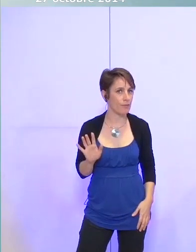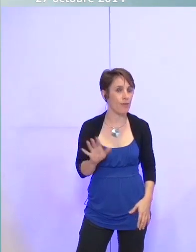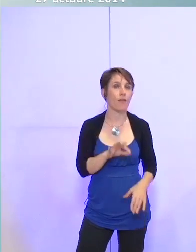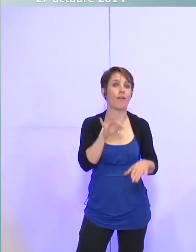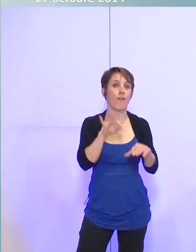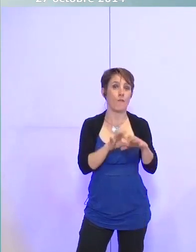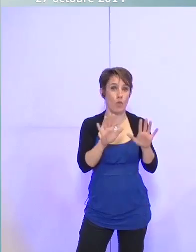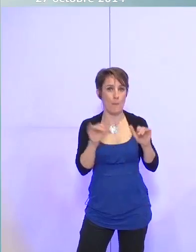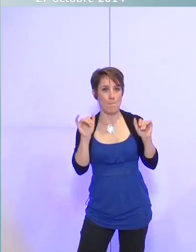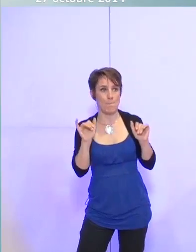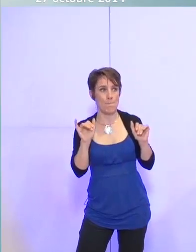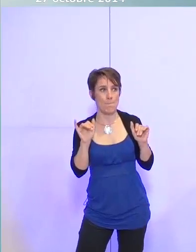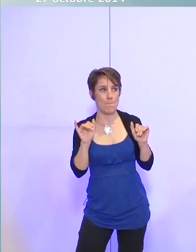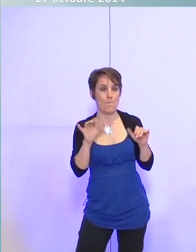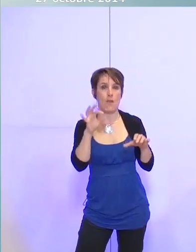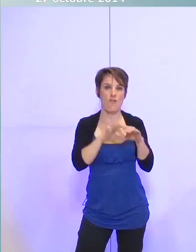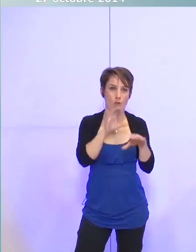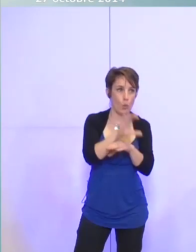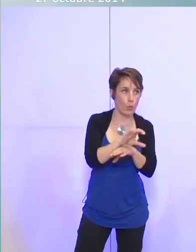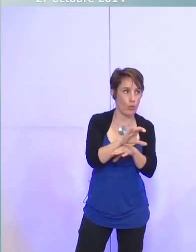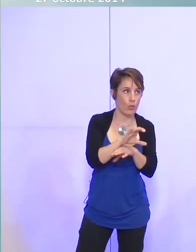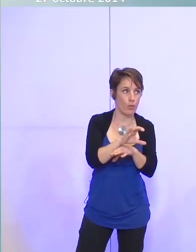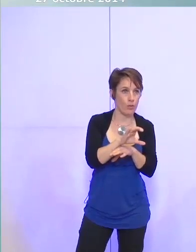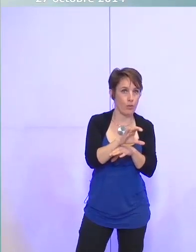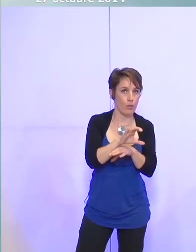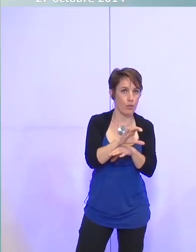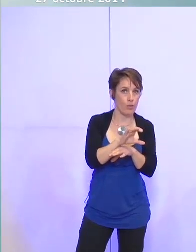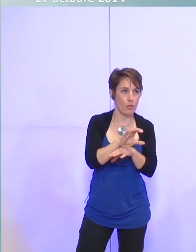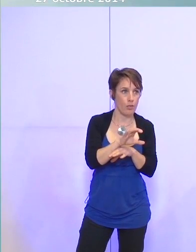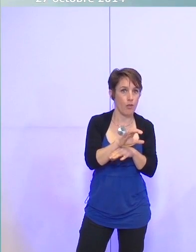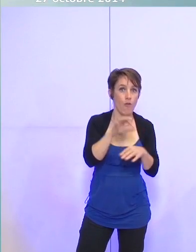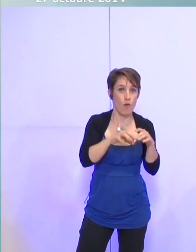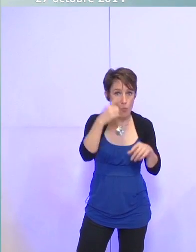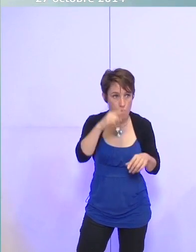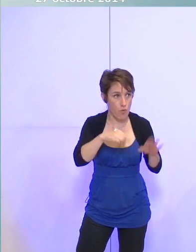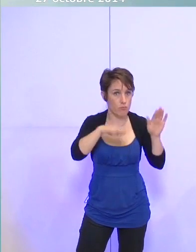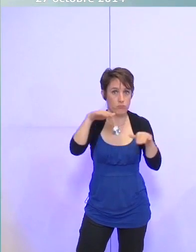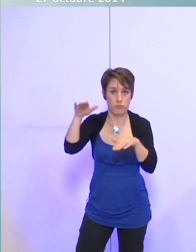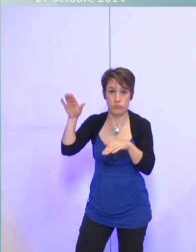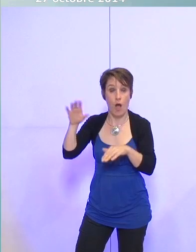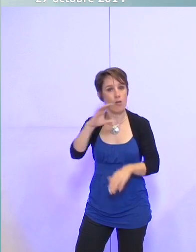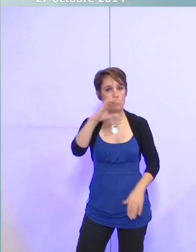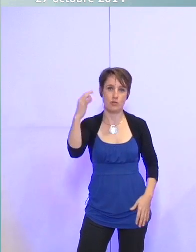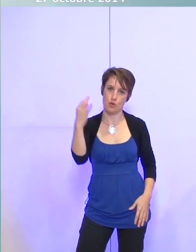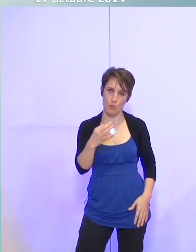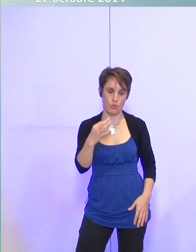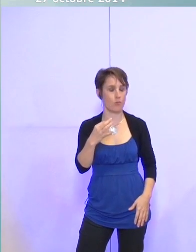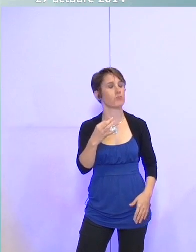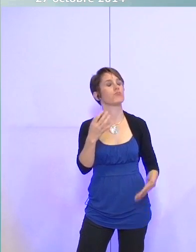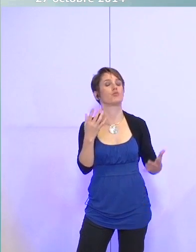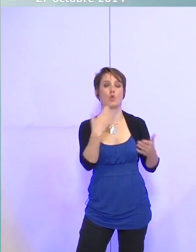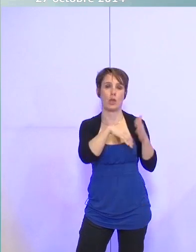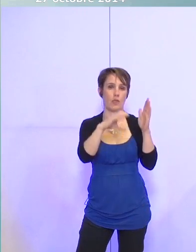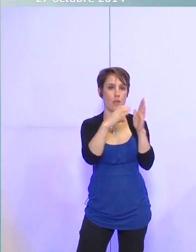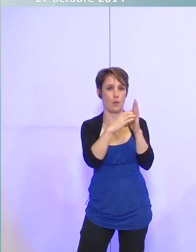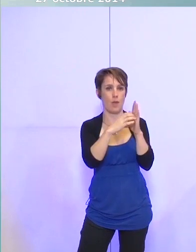Qui s'abstient ? Qui est contre ? Qui est pour l'ensemble des groupes. Cette délibération est donc